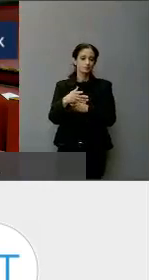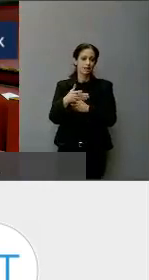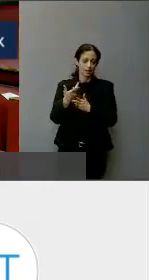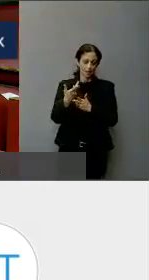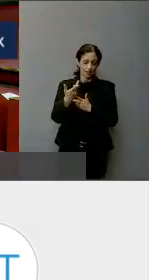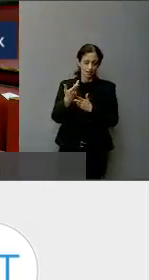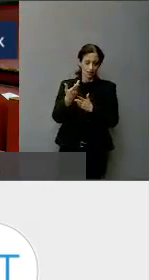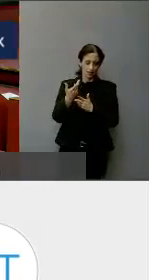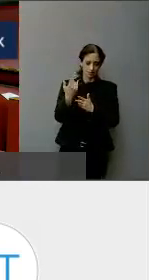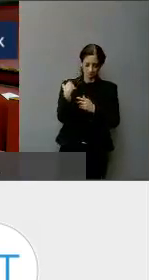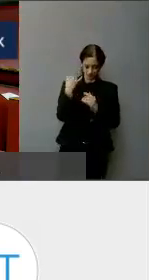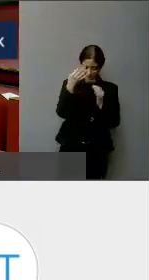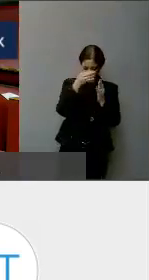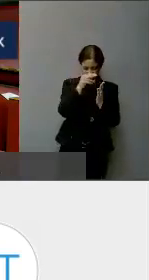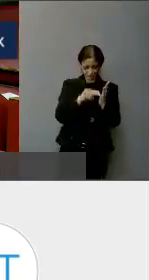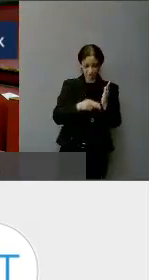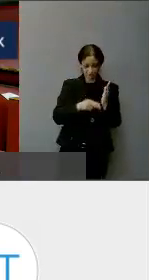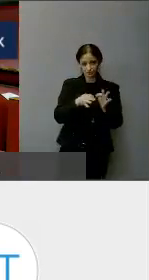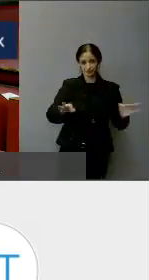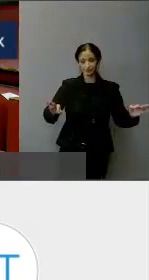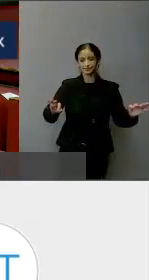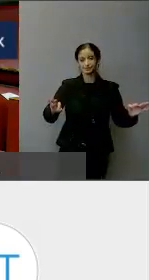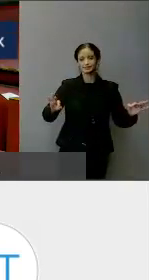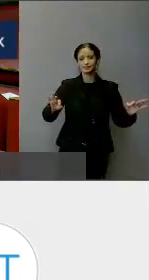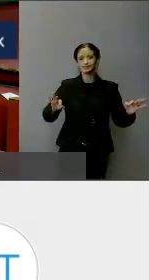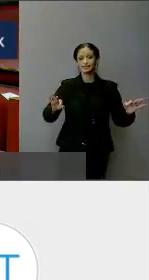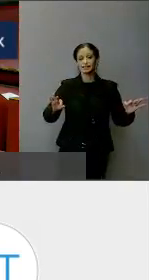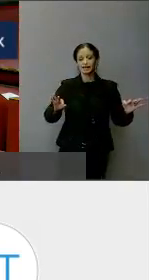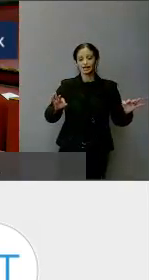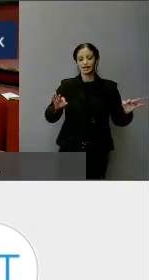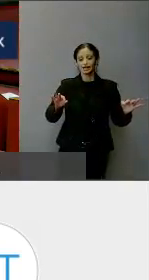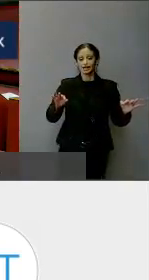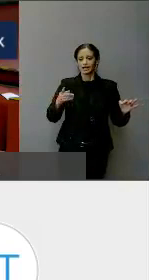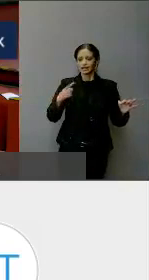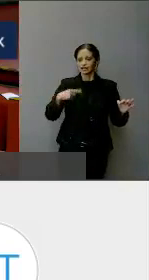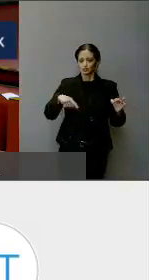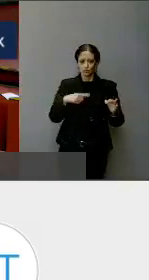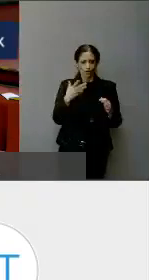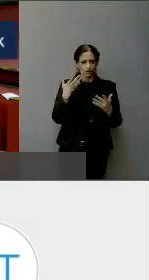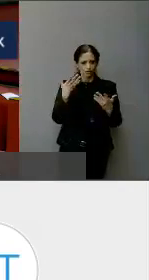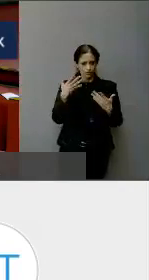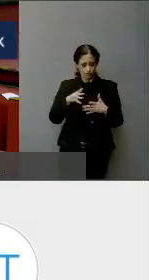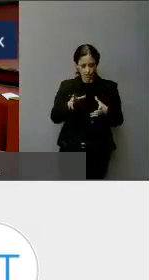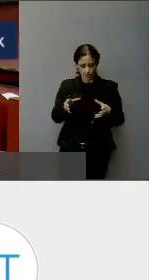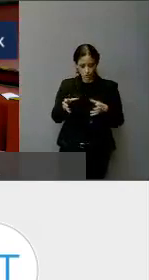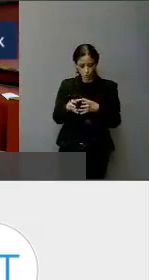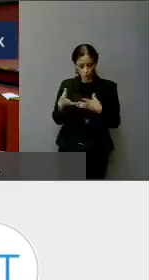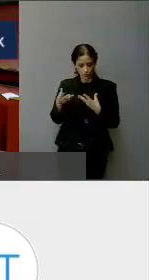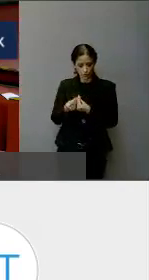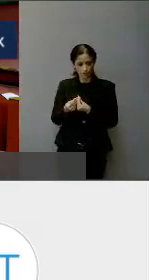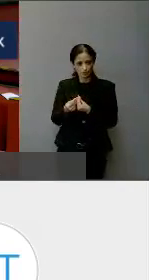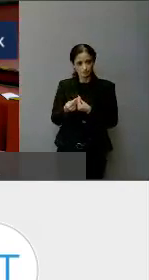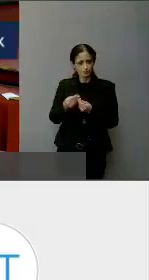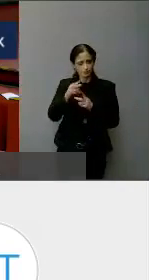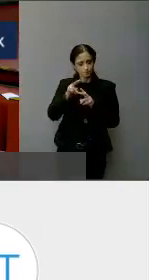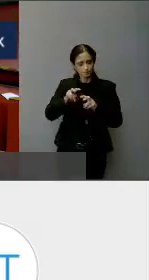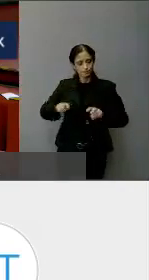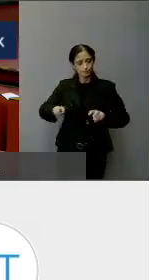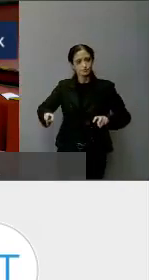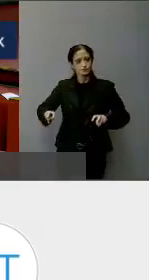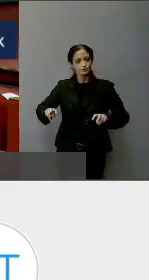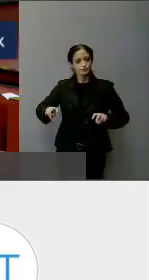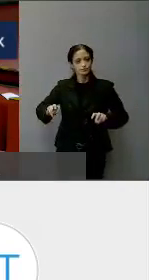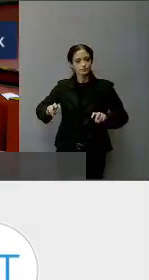vi invito io ho fatto ordini del giorno col gruppo dove abbiamo preso pezzo pezzo questi tutte le parti che riguardano